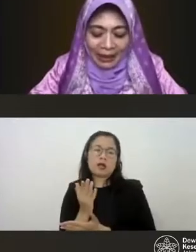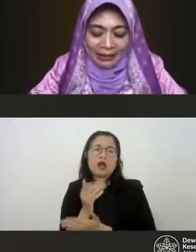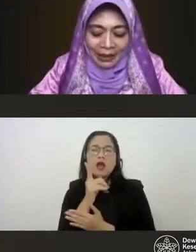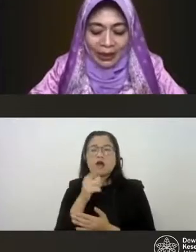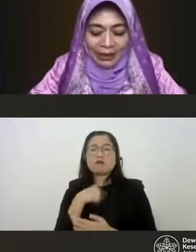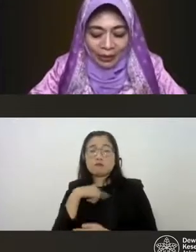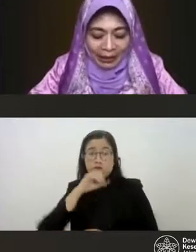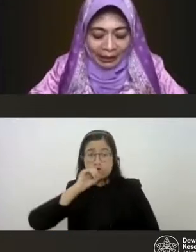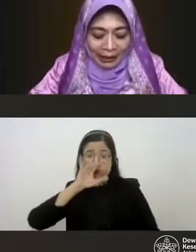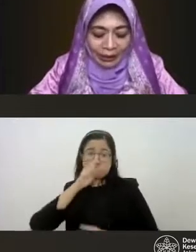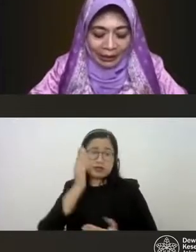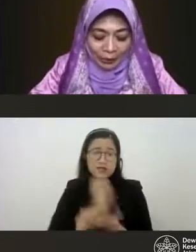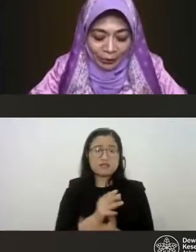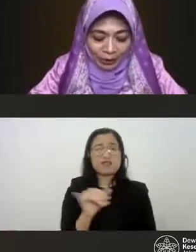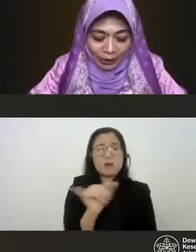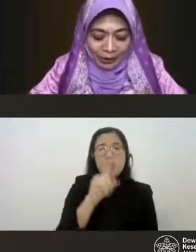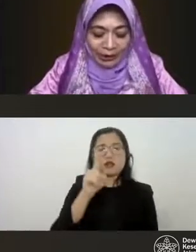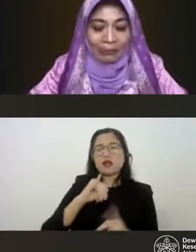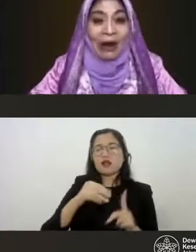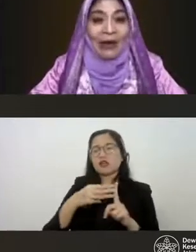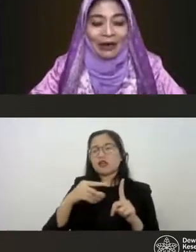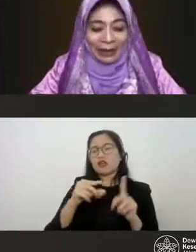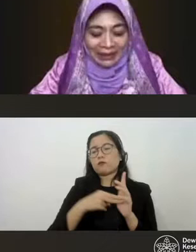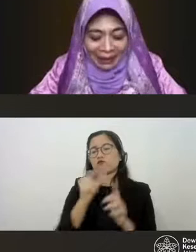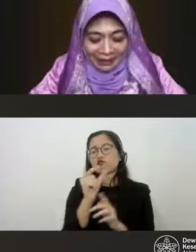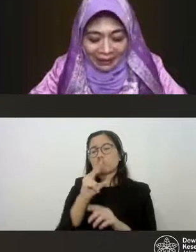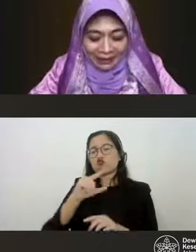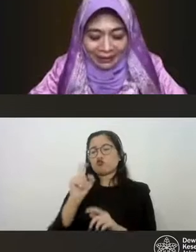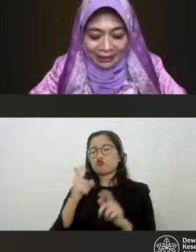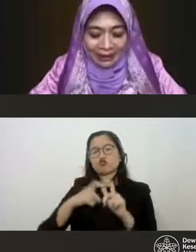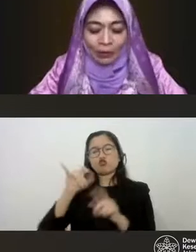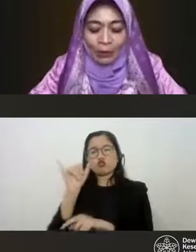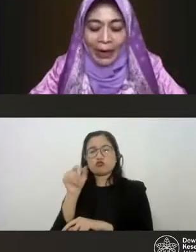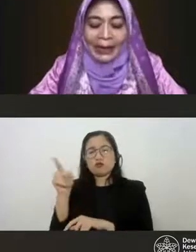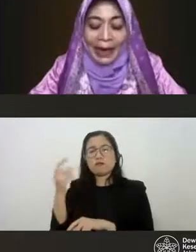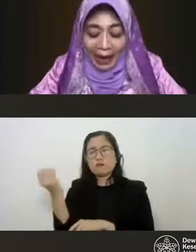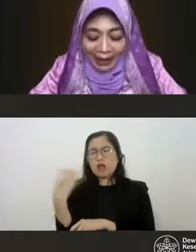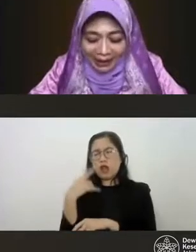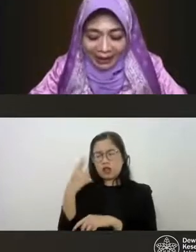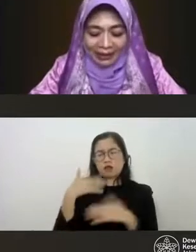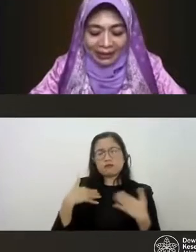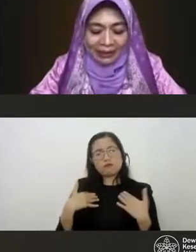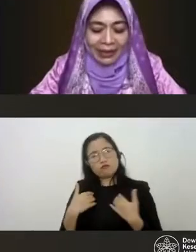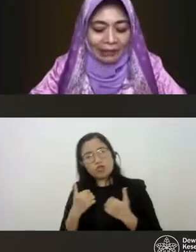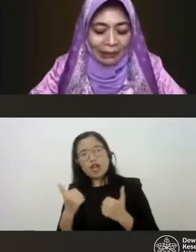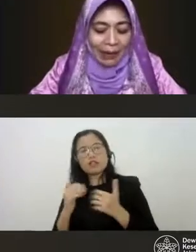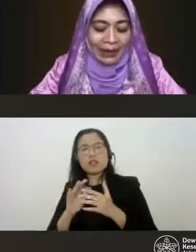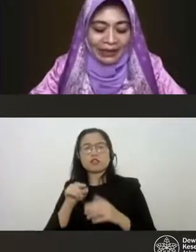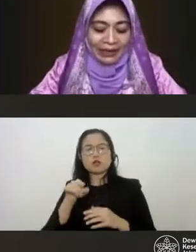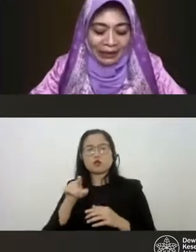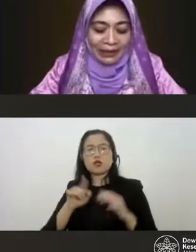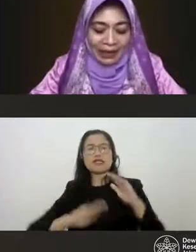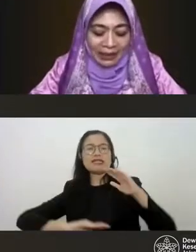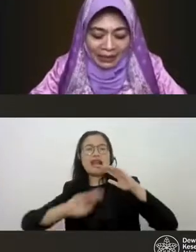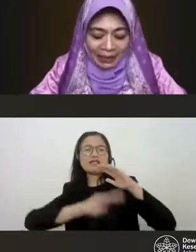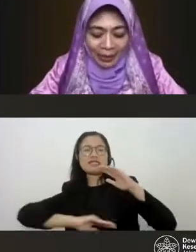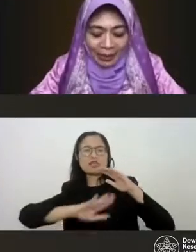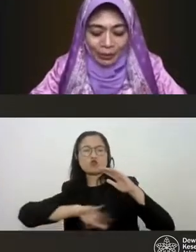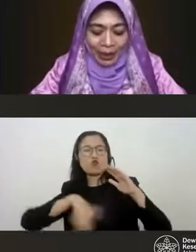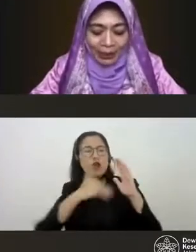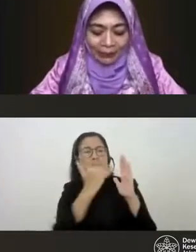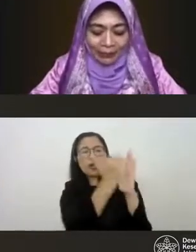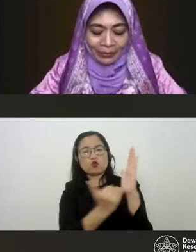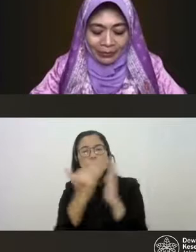kurang tegasnya juga dilontarkan oleh Ibn Rushd bahwa kemaslahatan merupakan akar dari berbagai syariat yang